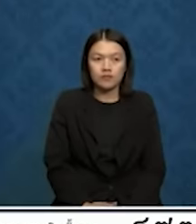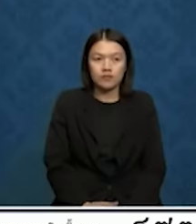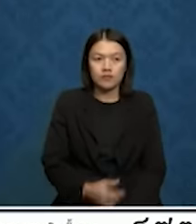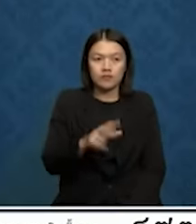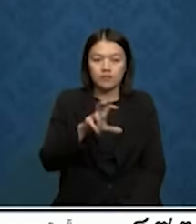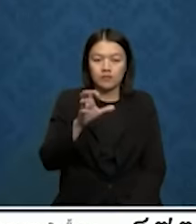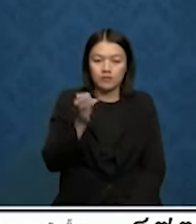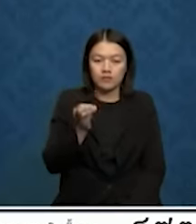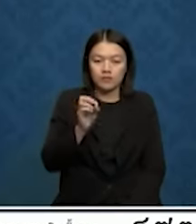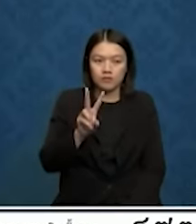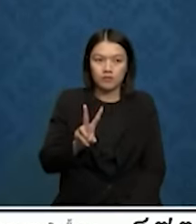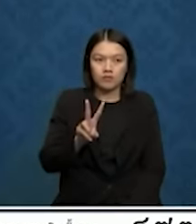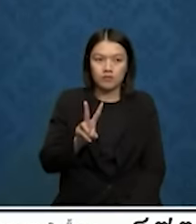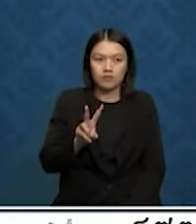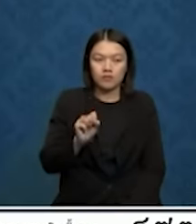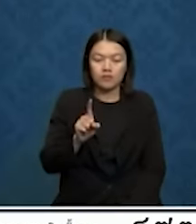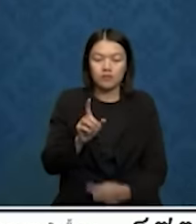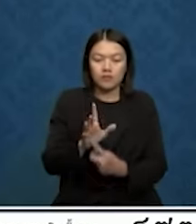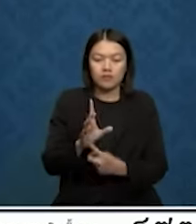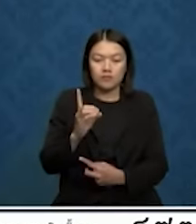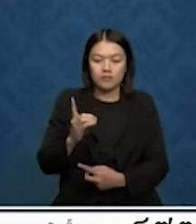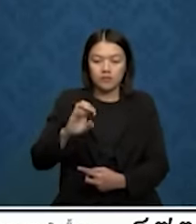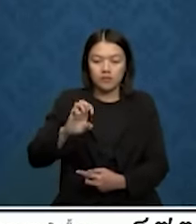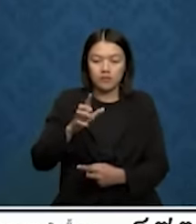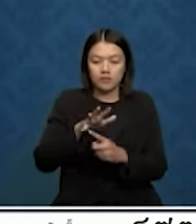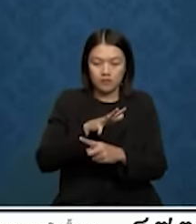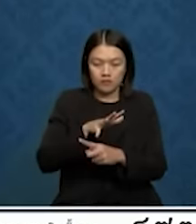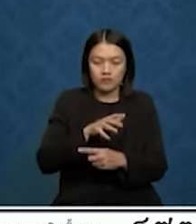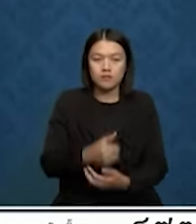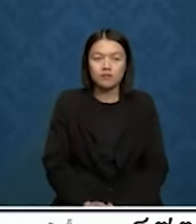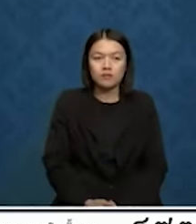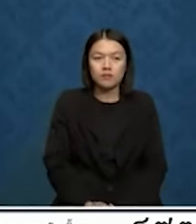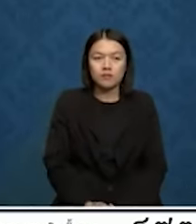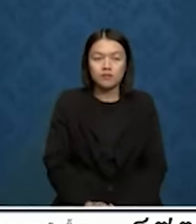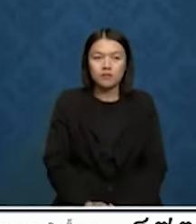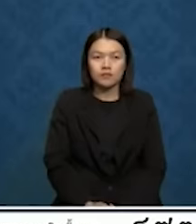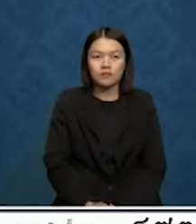362นายศักดิ์ซาลัม เห็นชอบครับ